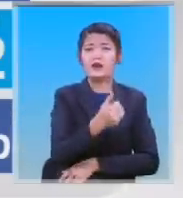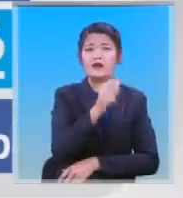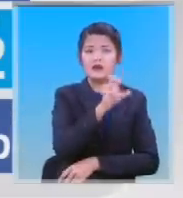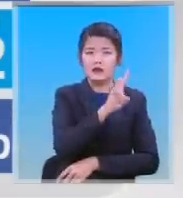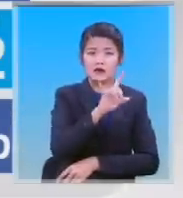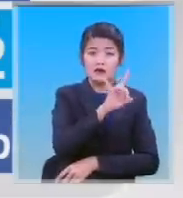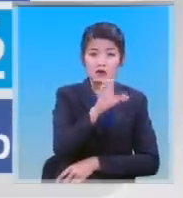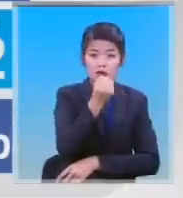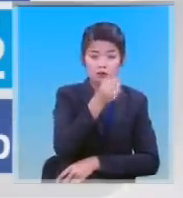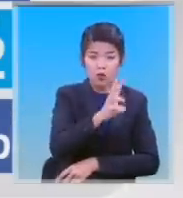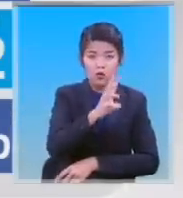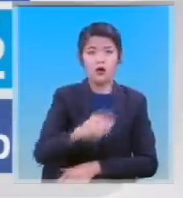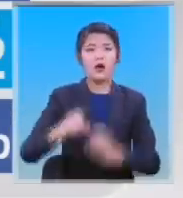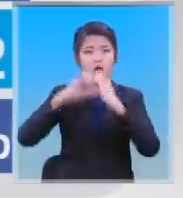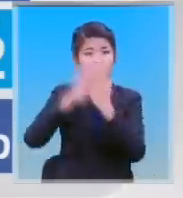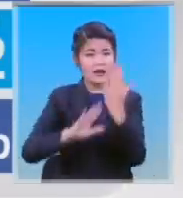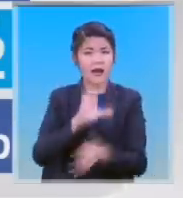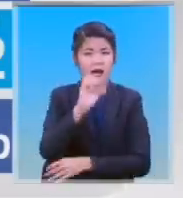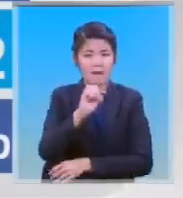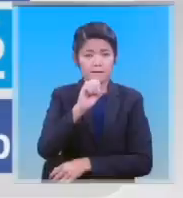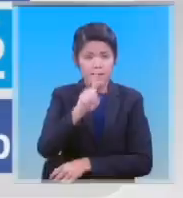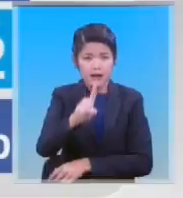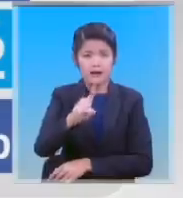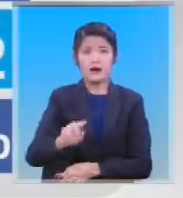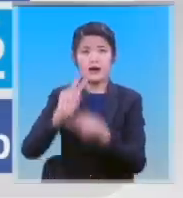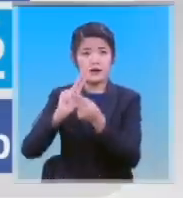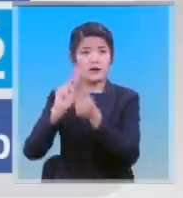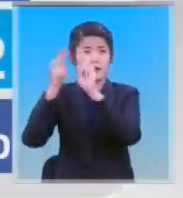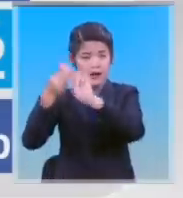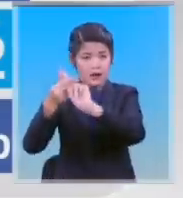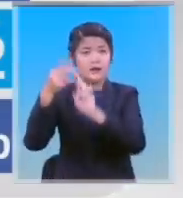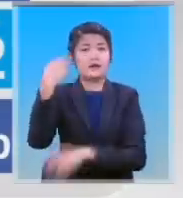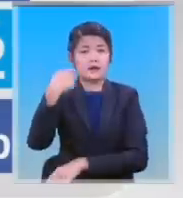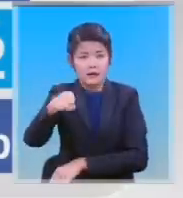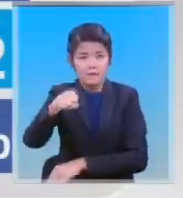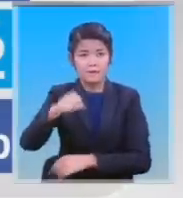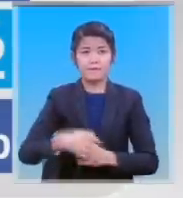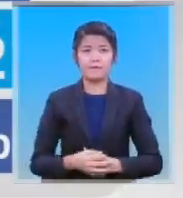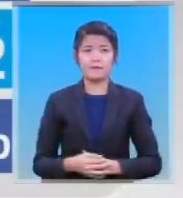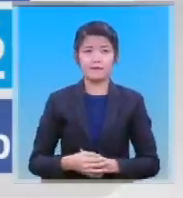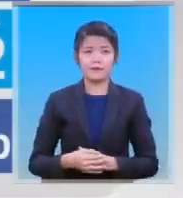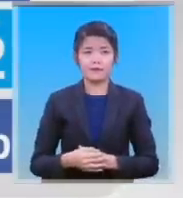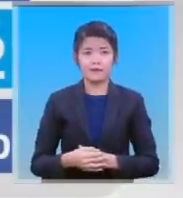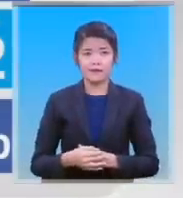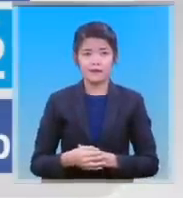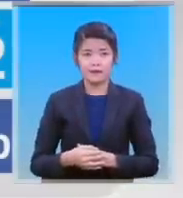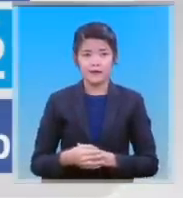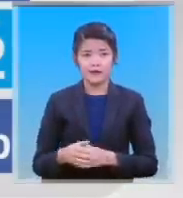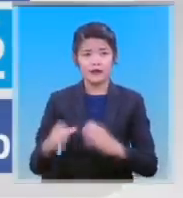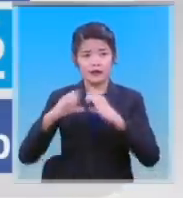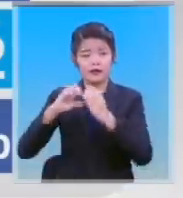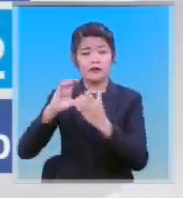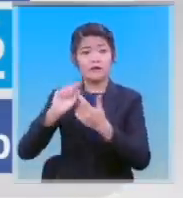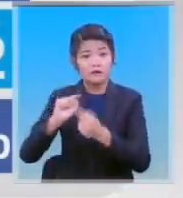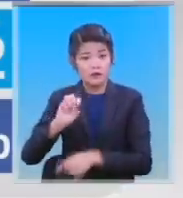ย51ที่นั่งพรรคชาติไทยพัฒนา10ที่นั่งพักรวมพลังประชาชาติไทย5ที่นั่ง